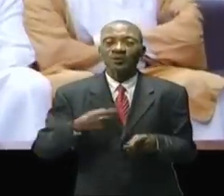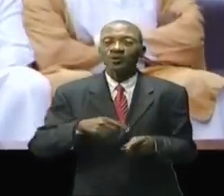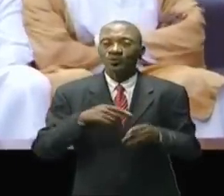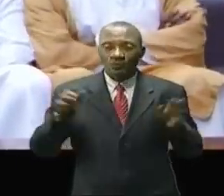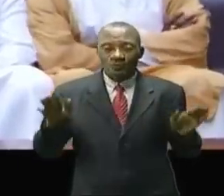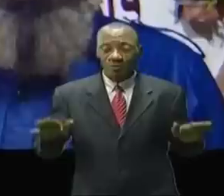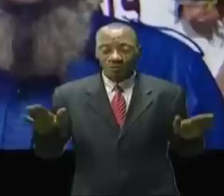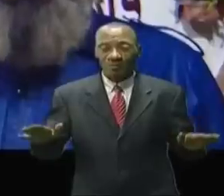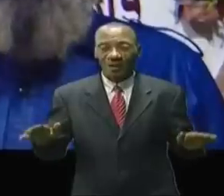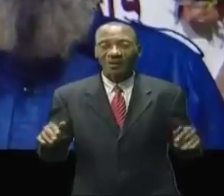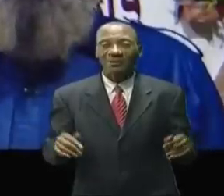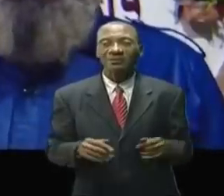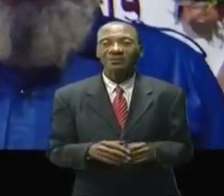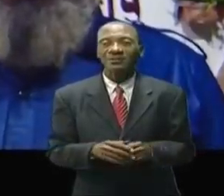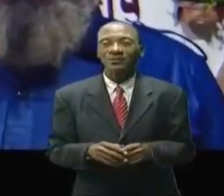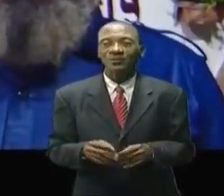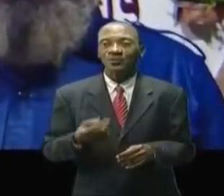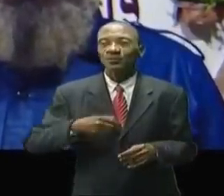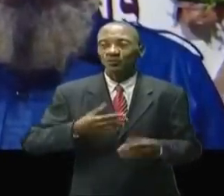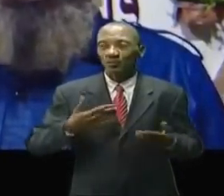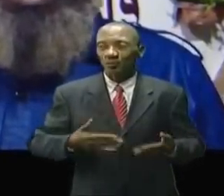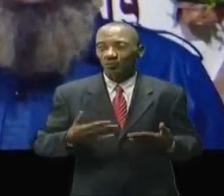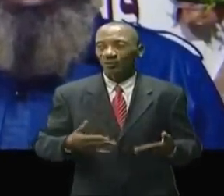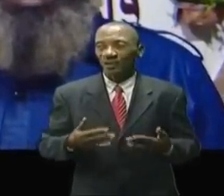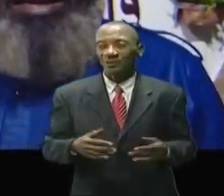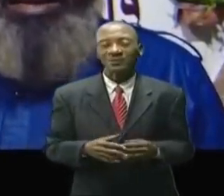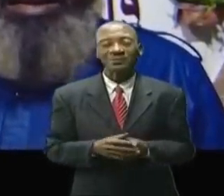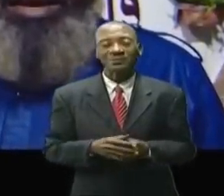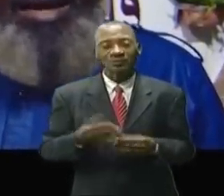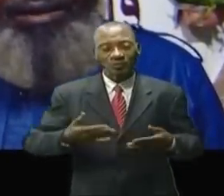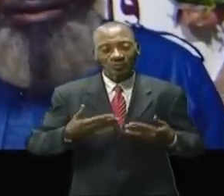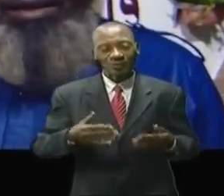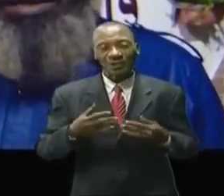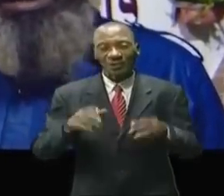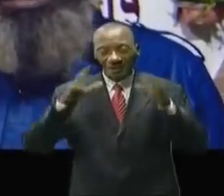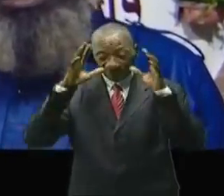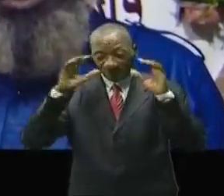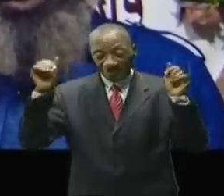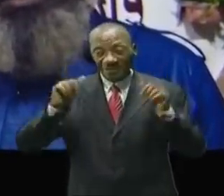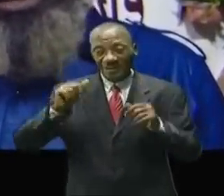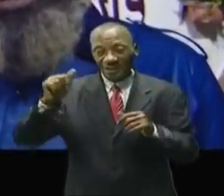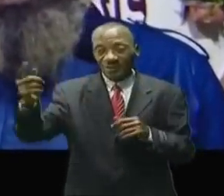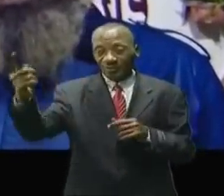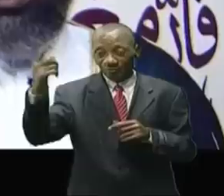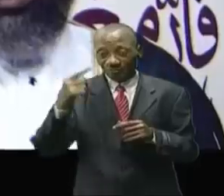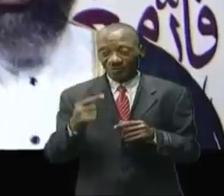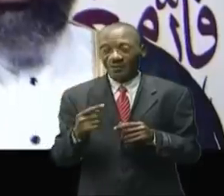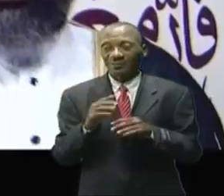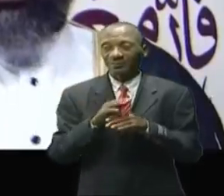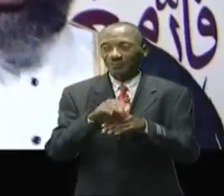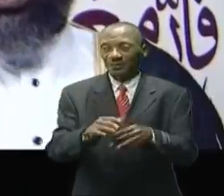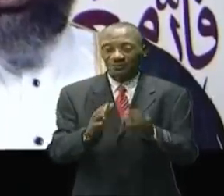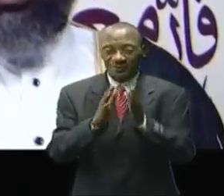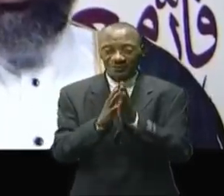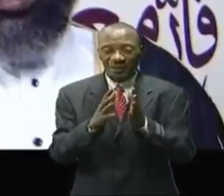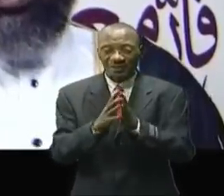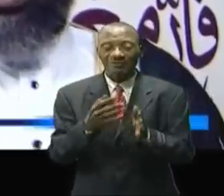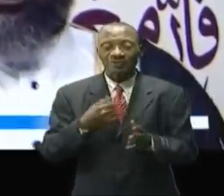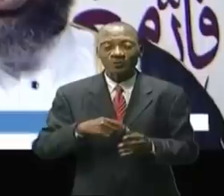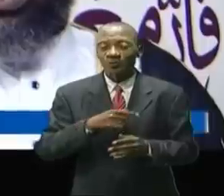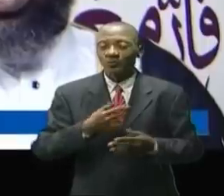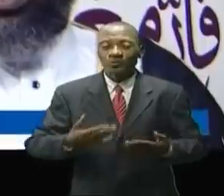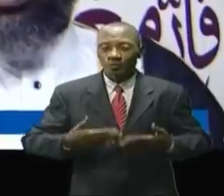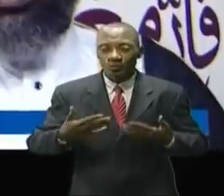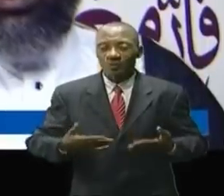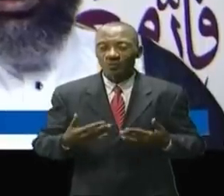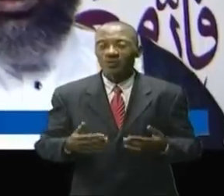le chef de l'État pour un second mandat qui puisse être élu à la tête de notre pays. Nous sommes honorés par le chef